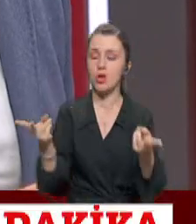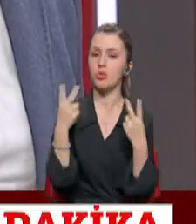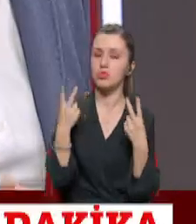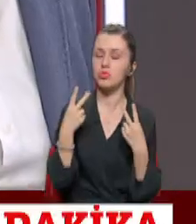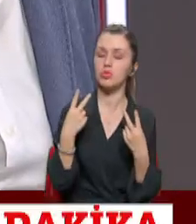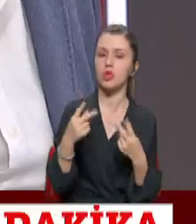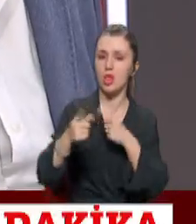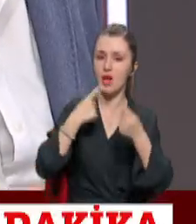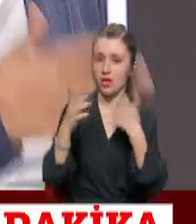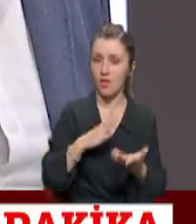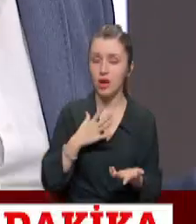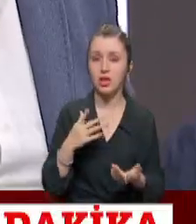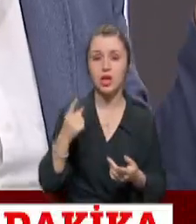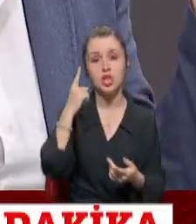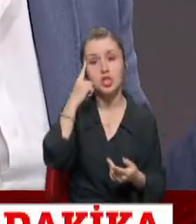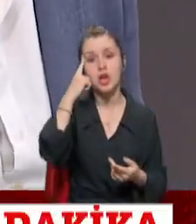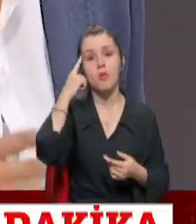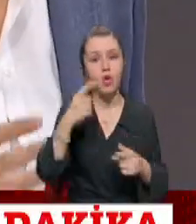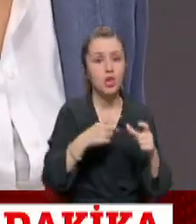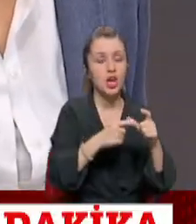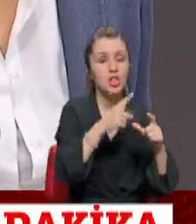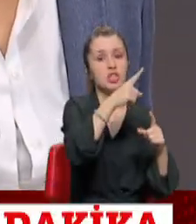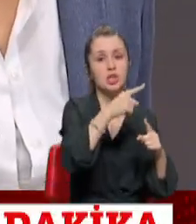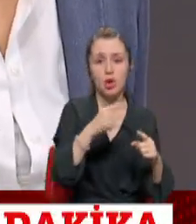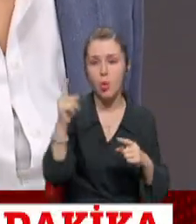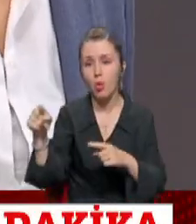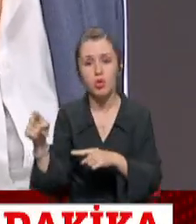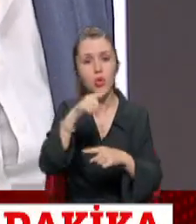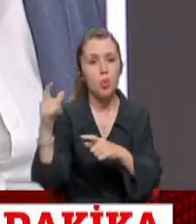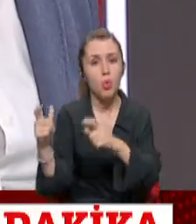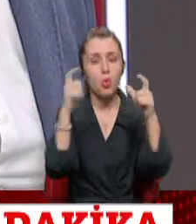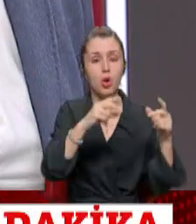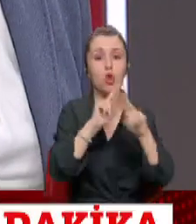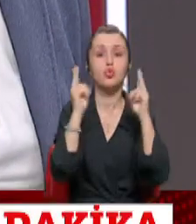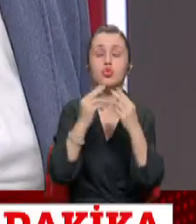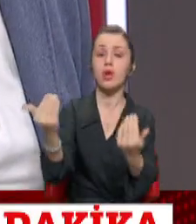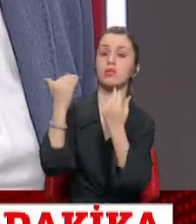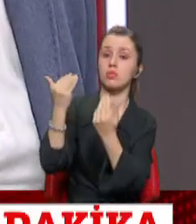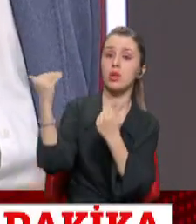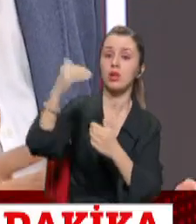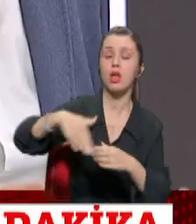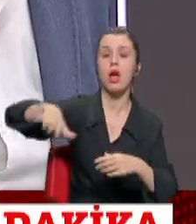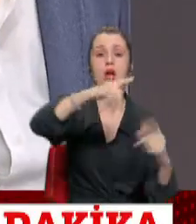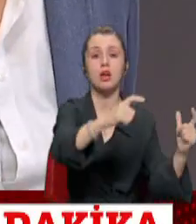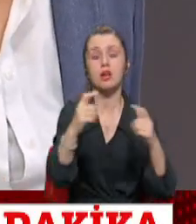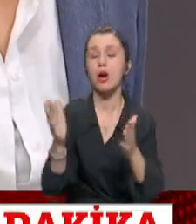laflar söylenmiş ki, işte Japonya'dan Şili'ye, bilmem nereden oraya dünya yardımları ulaştırdık.